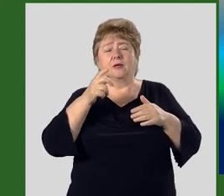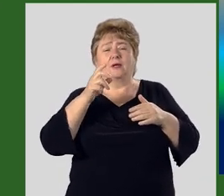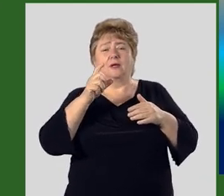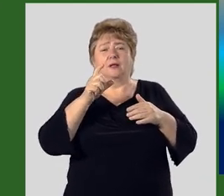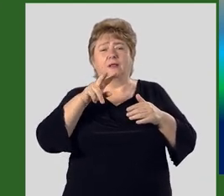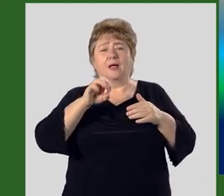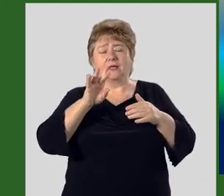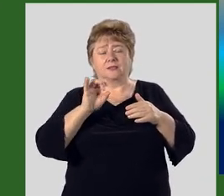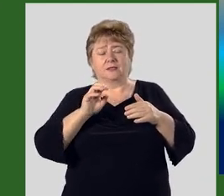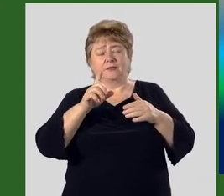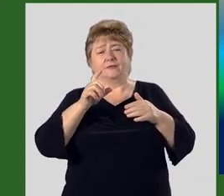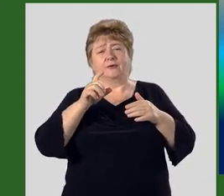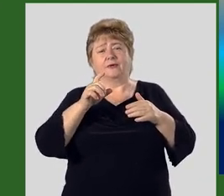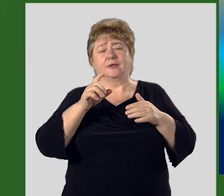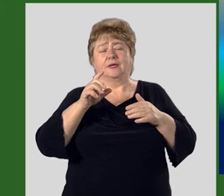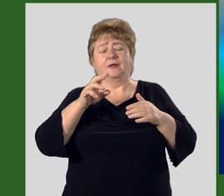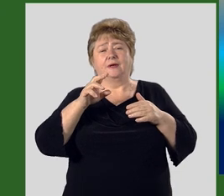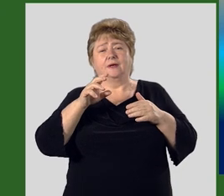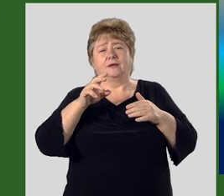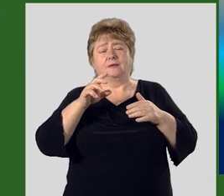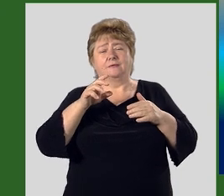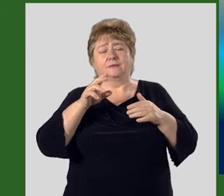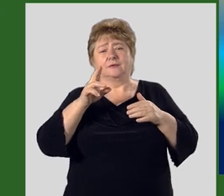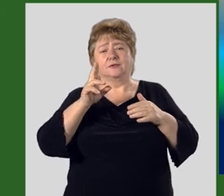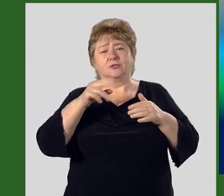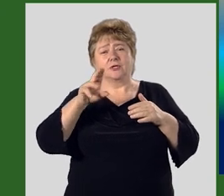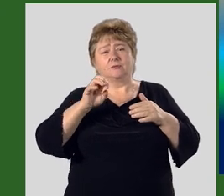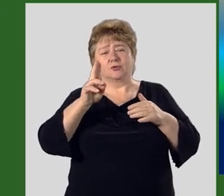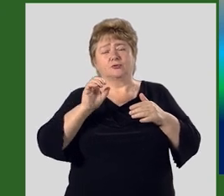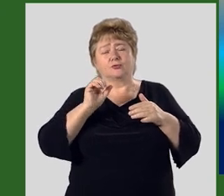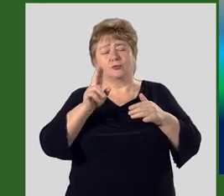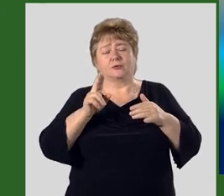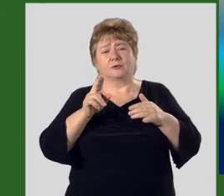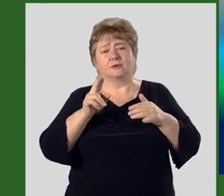Беллинсгаузен и Лазарев, Крузенштейн и Лисянский, Джеймс Кук.